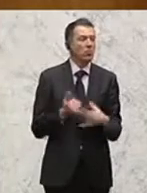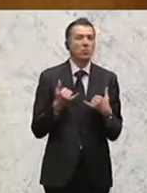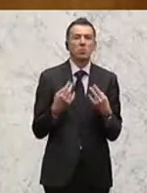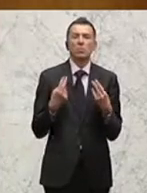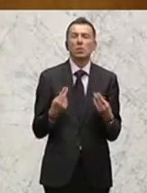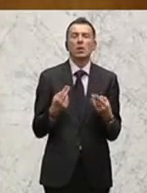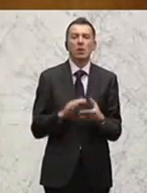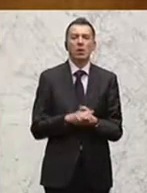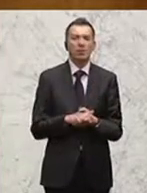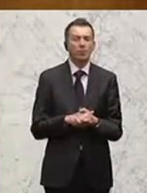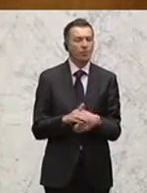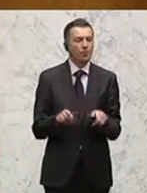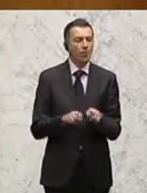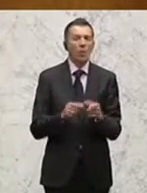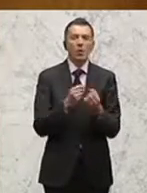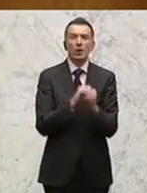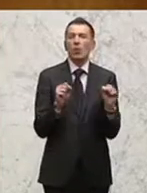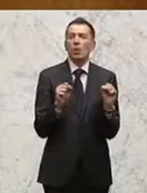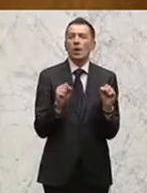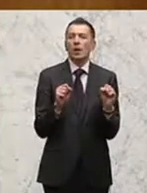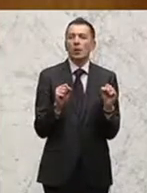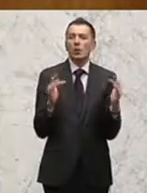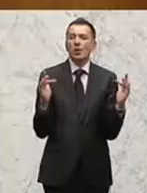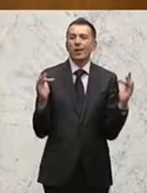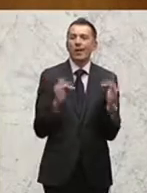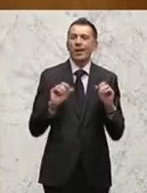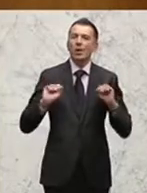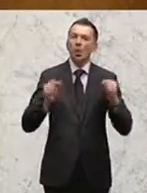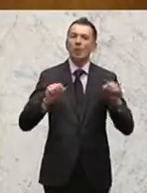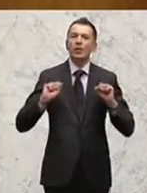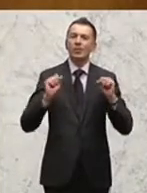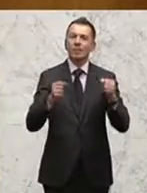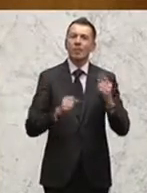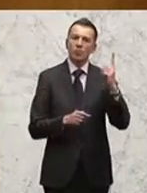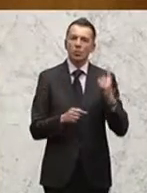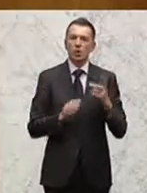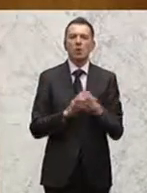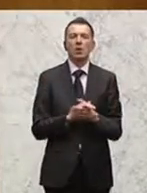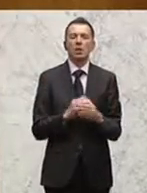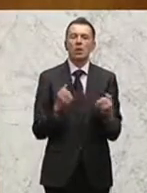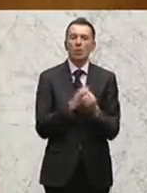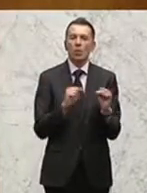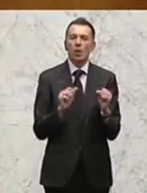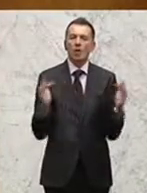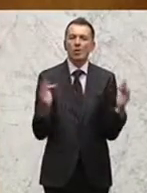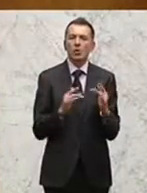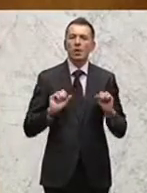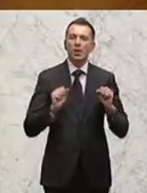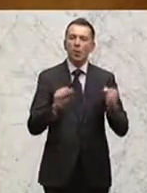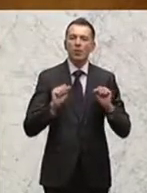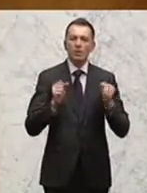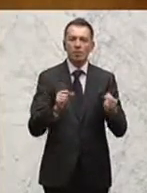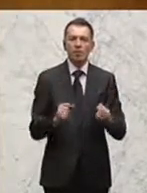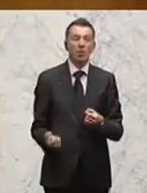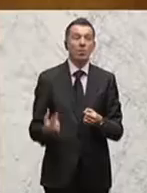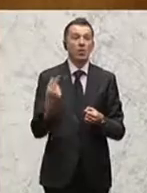darum geht, auch eine demokratische Gegenoffensive zu starten. Eine demokratische Gegenoffensive,